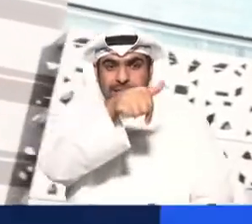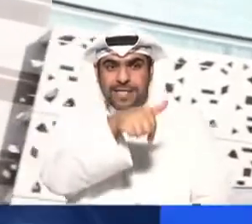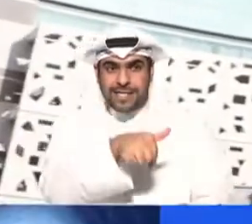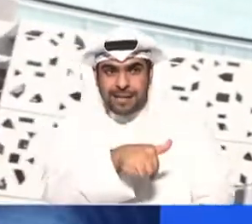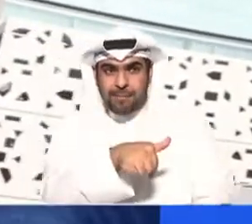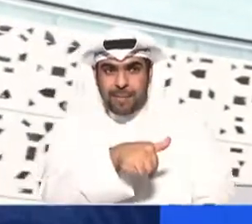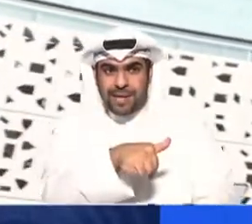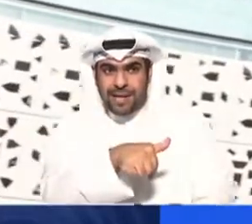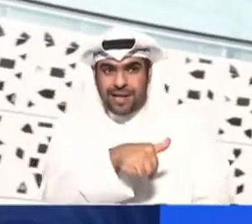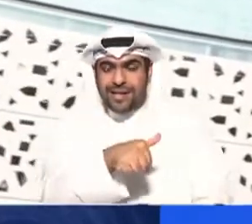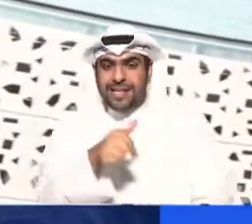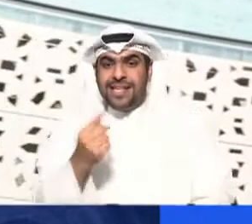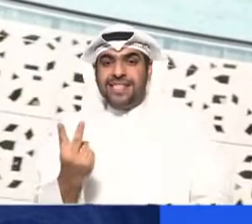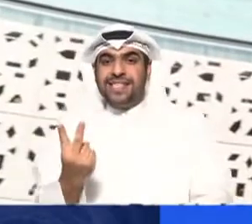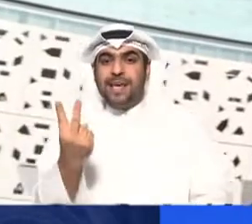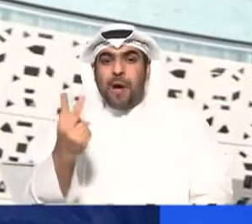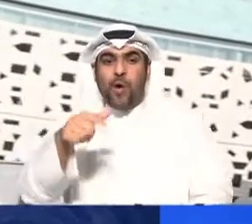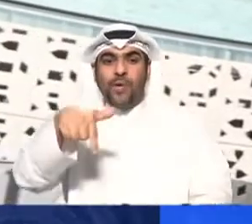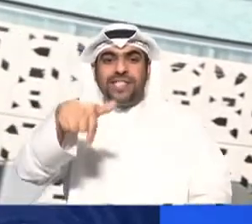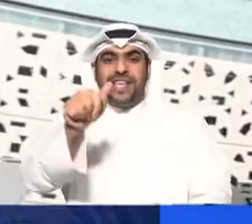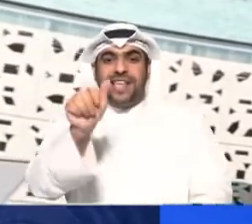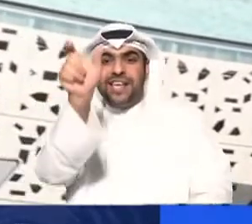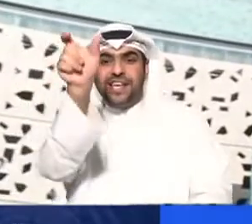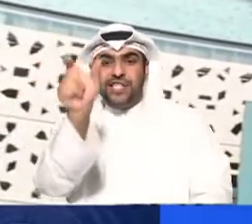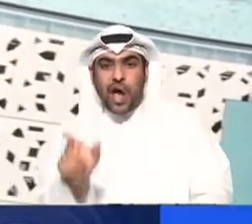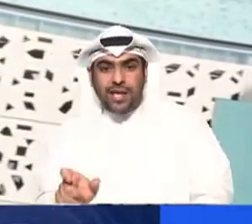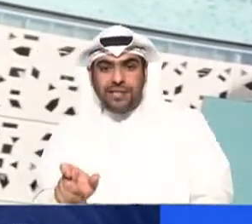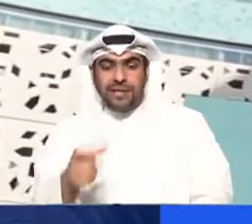عدد المتعافين من المرض في البلاد